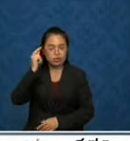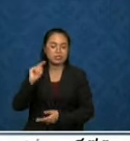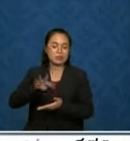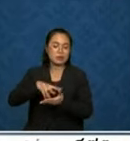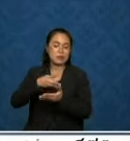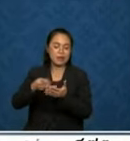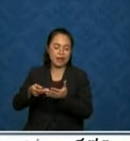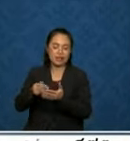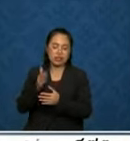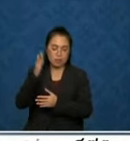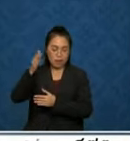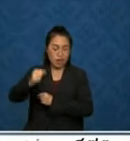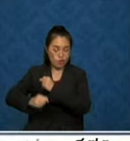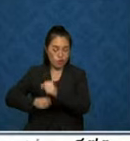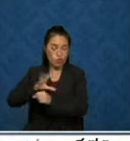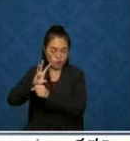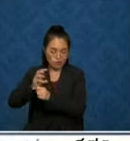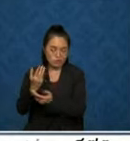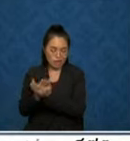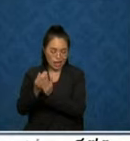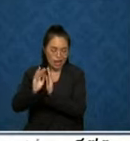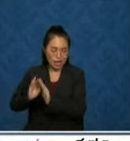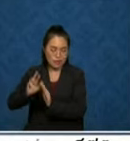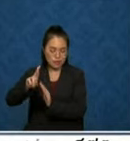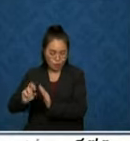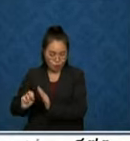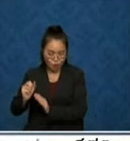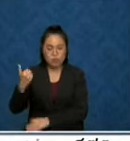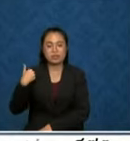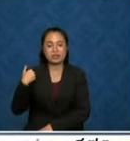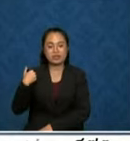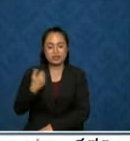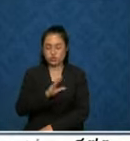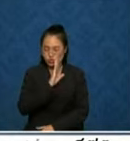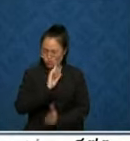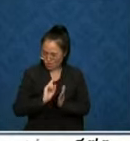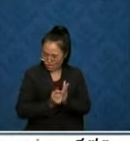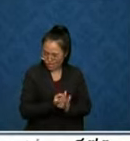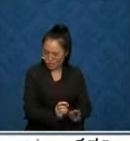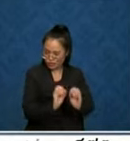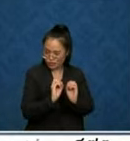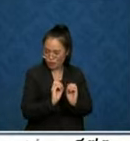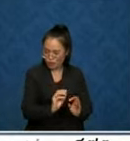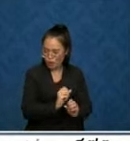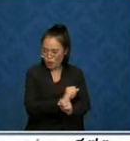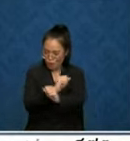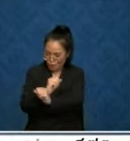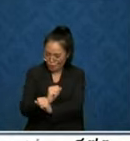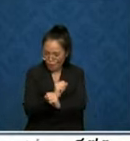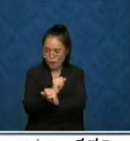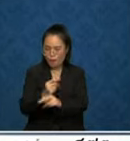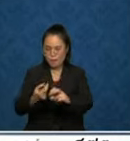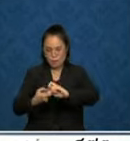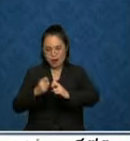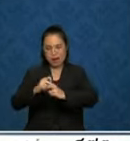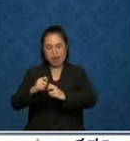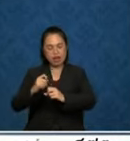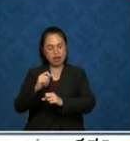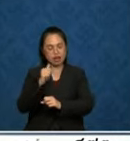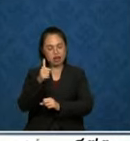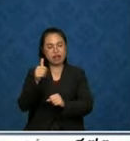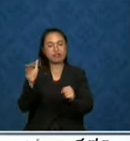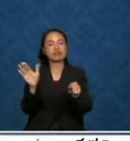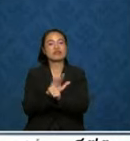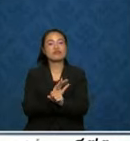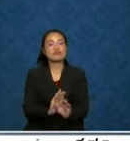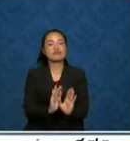การเกษียณอย่างมีคุณภาพได้ซึ่งถ้าเราสอนกันตั้งแต่ในระบบการศึกษานะคะก็จะป้องกันปัญหาระยะยาวได้อย่างดีที่สุดดิ